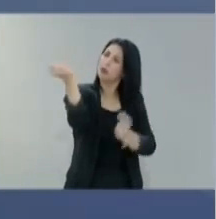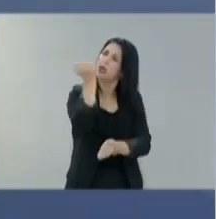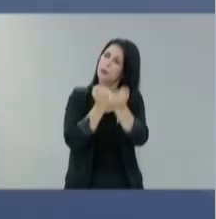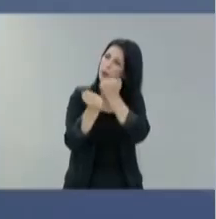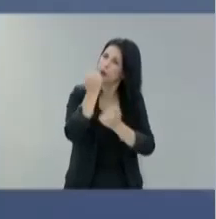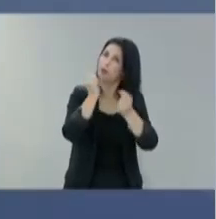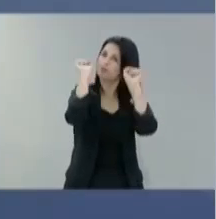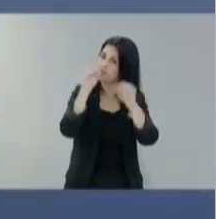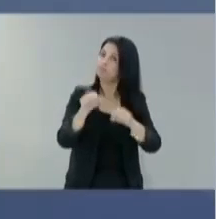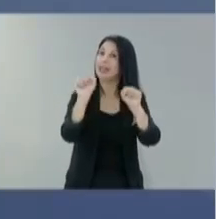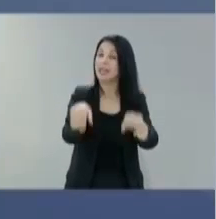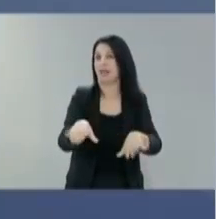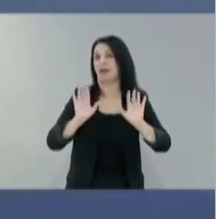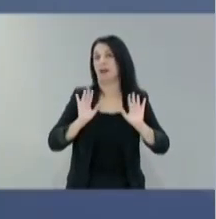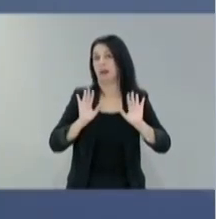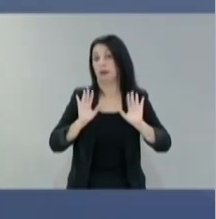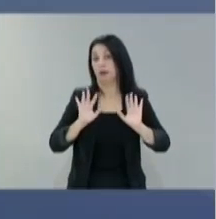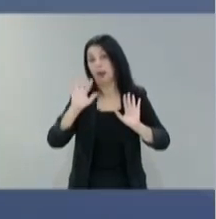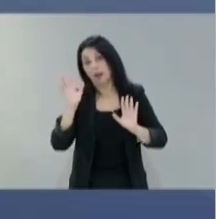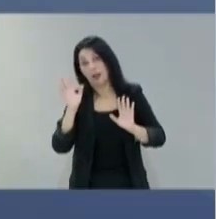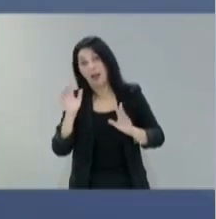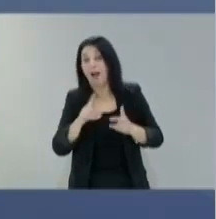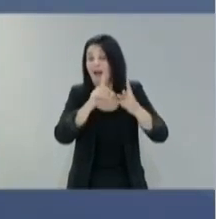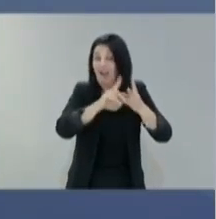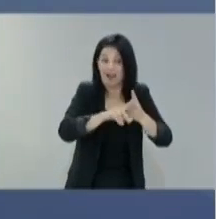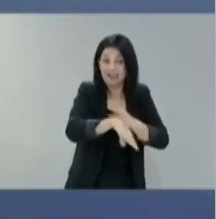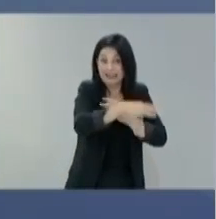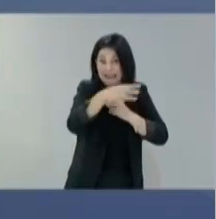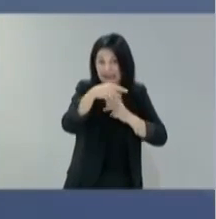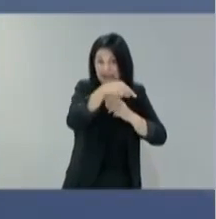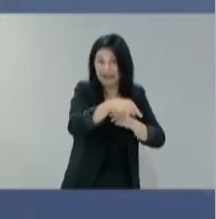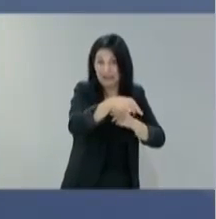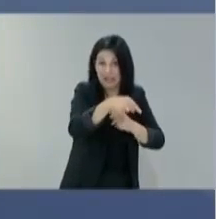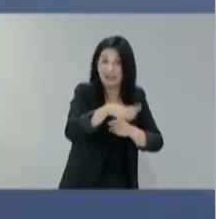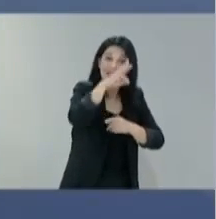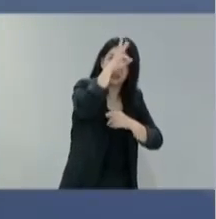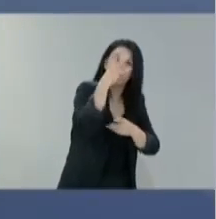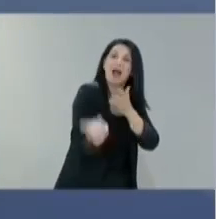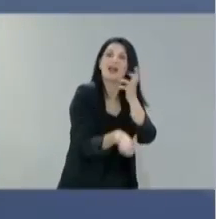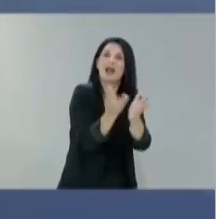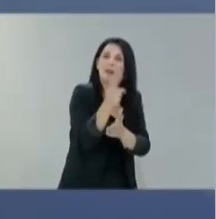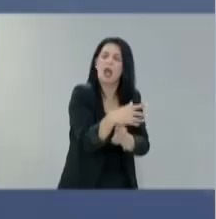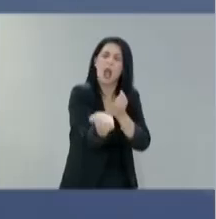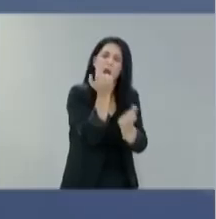Αλέξη Τσίπρα. Πιστεύετε ότι βλέπει τον Αλέξη Τσίπρα σε όλη αυτή τη συζήτηση?